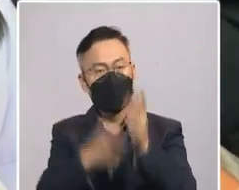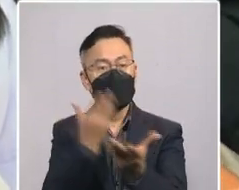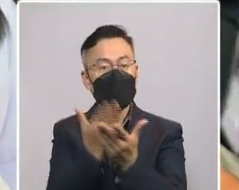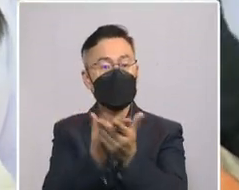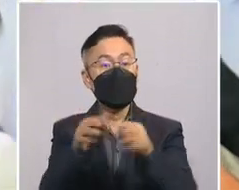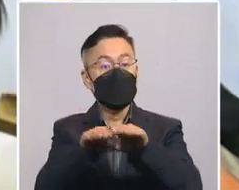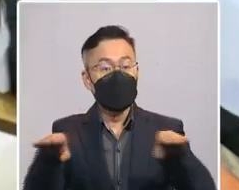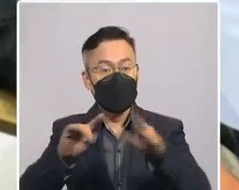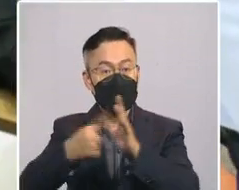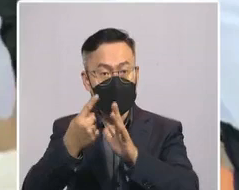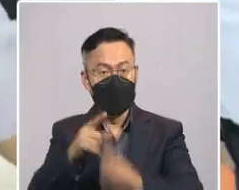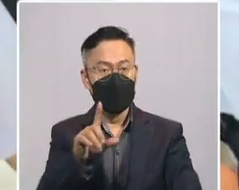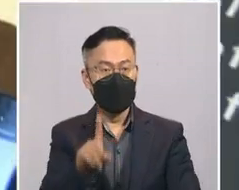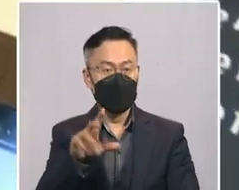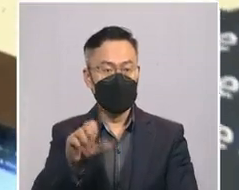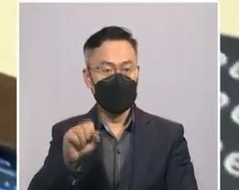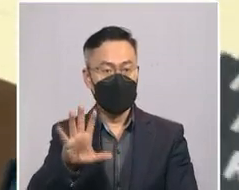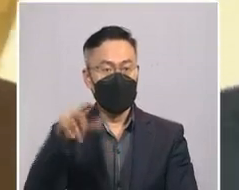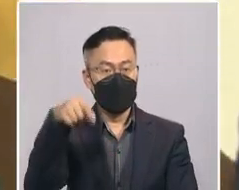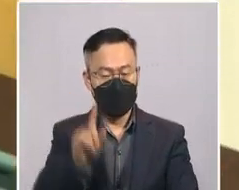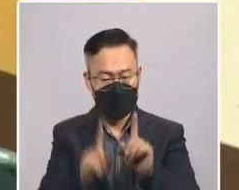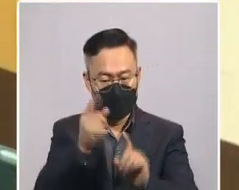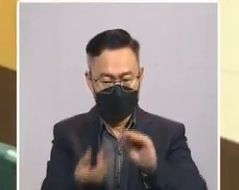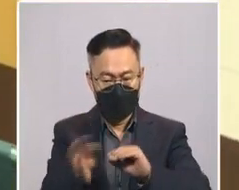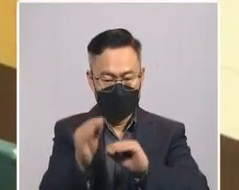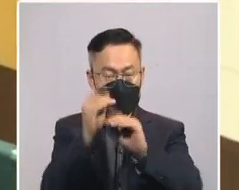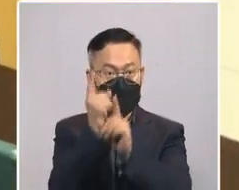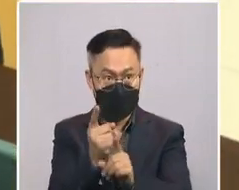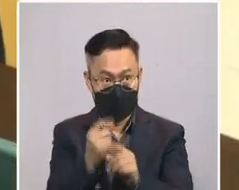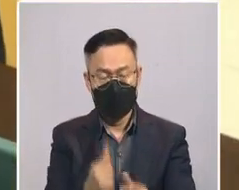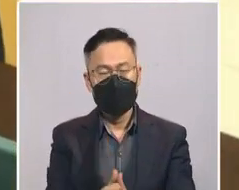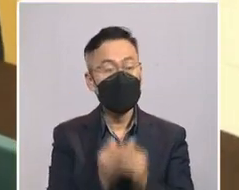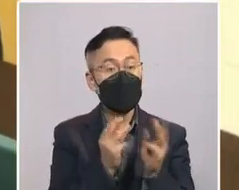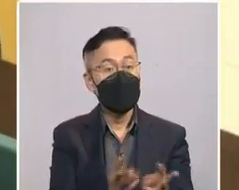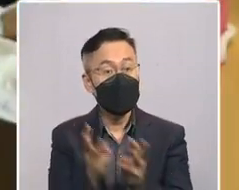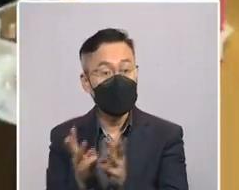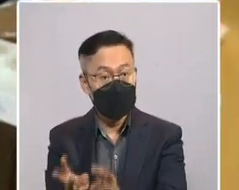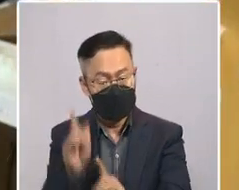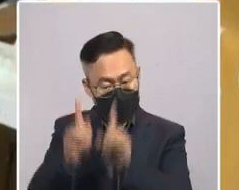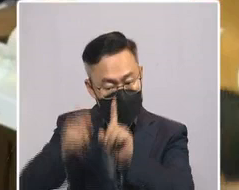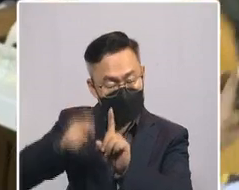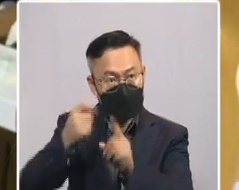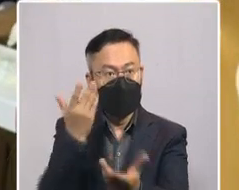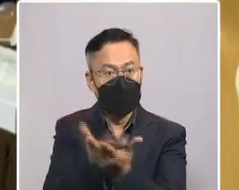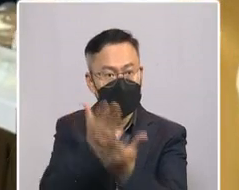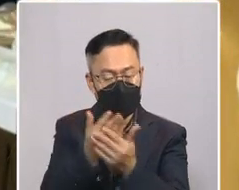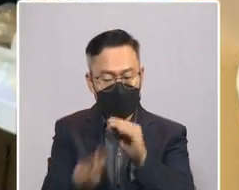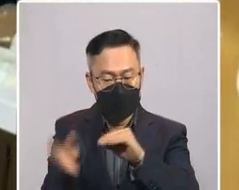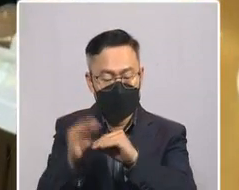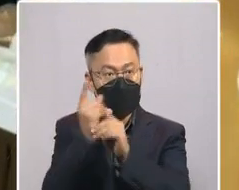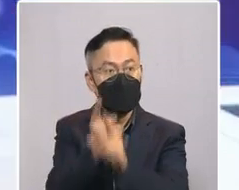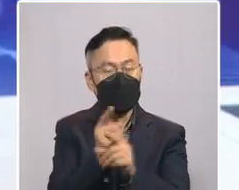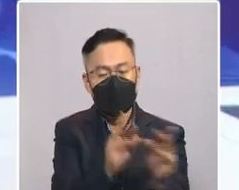มูลต่ำสุดก็คืออยู่ที่ 150,000 บาทค่ะโดยการเสนอราคาแต่ละคลื่นนะคะก็จะแปรผันไปตามมูลค่าคลื่นความถี่วิทยุกระจ